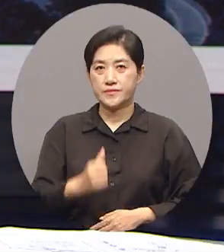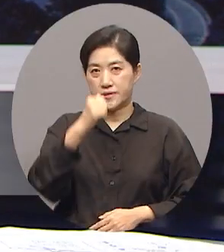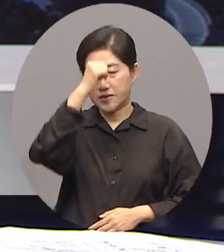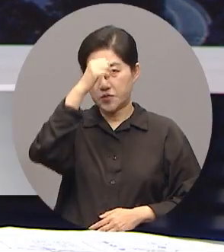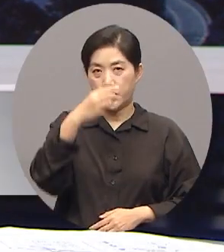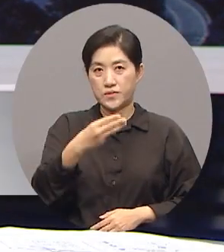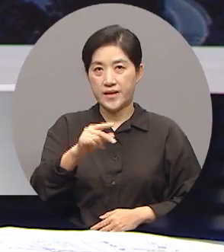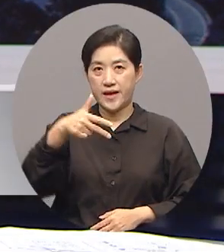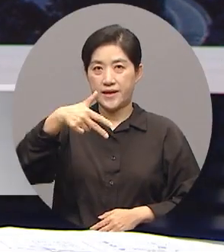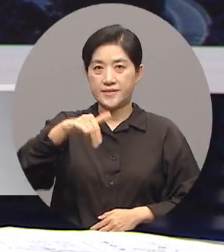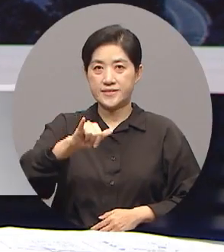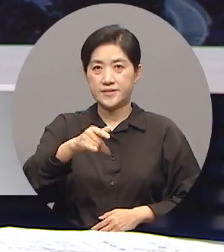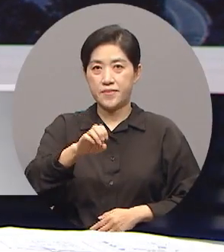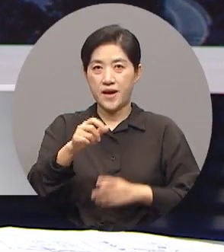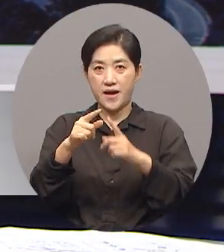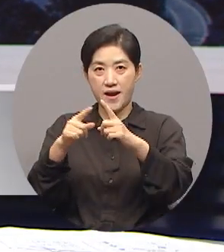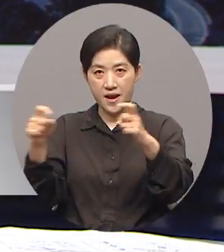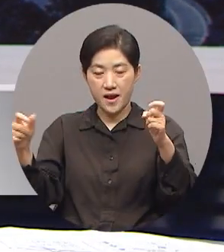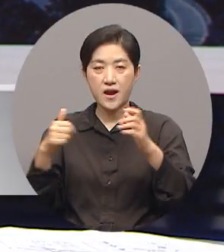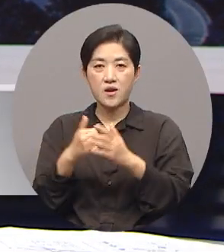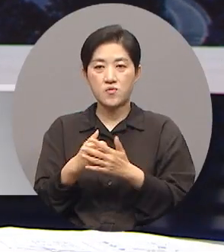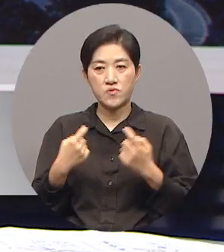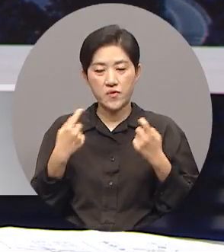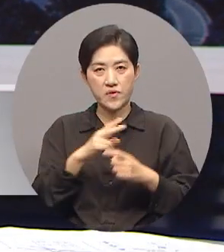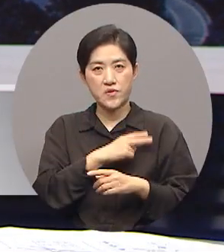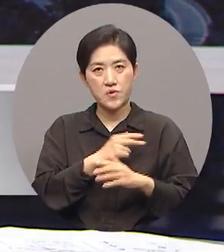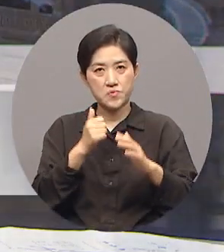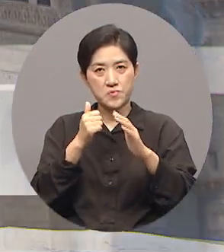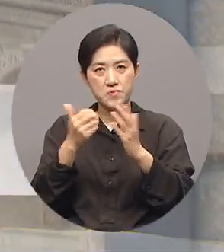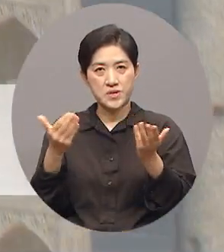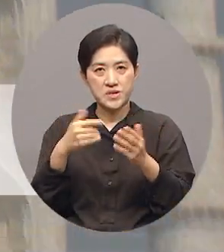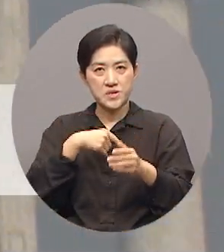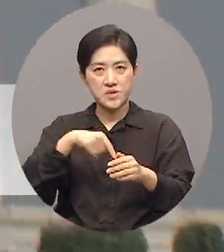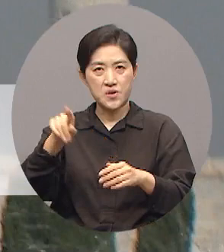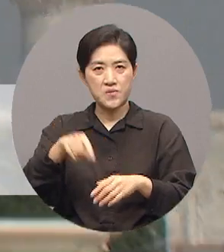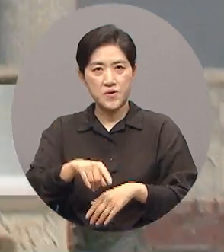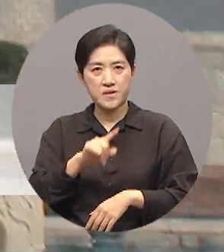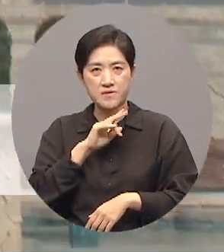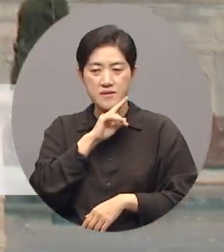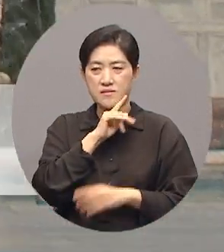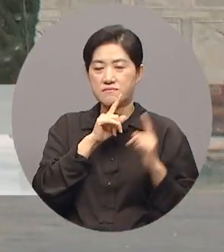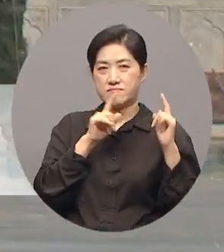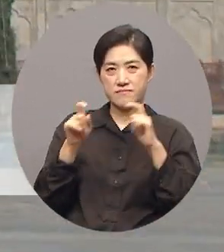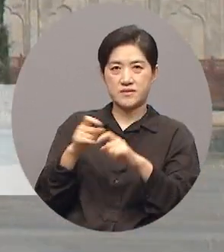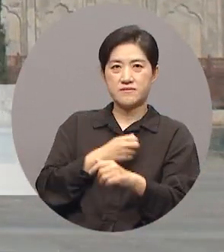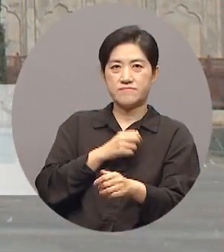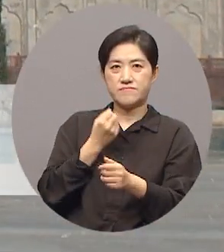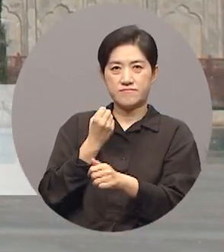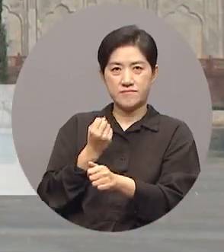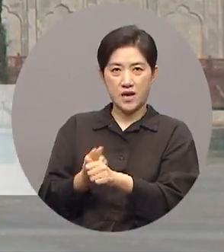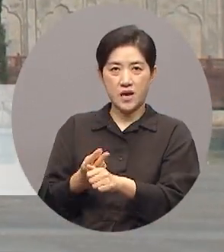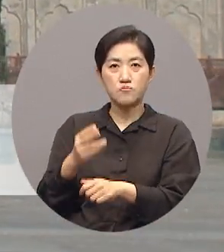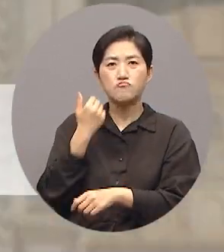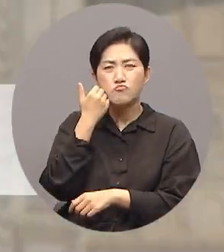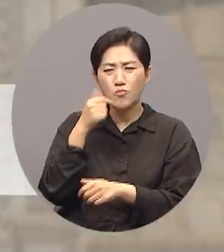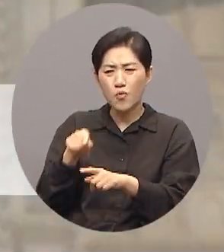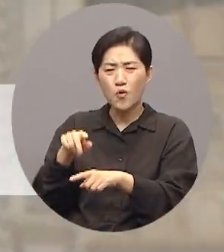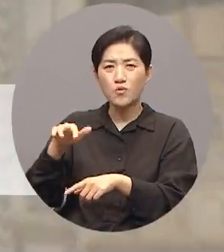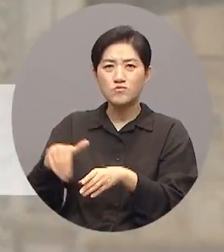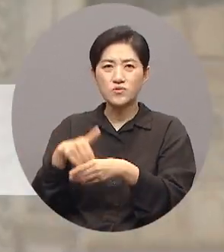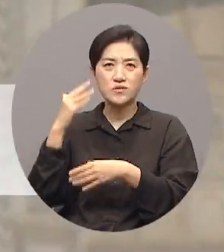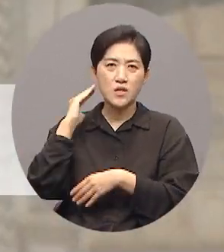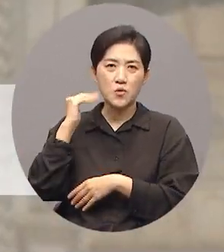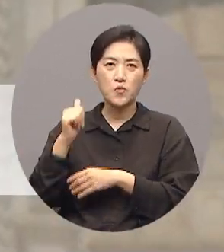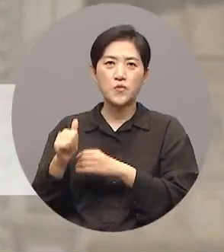인도 타지 마로 외유성 출장을 다녀왔다며 문재인 전 대통령부인 김정숙 여사를 고발한 국민의 힘 이종배